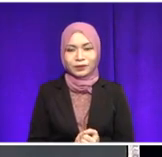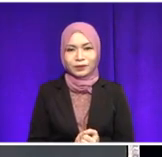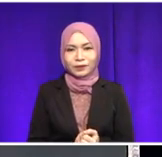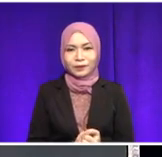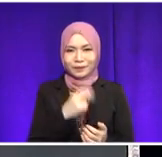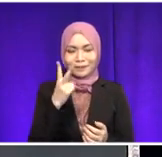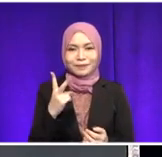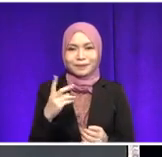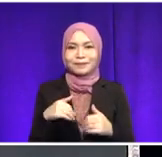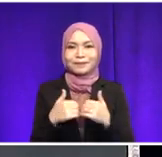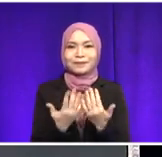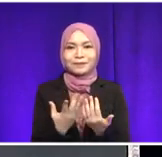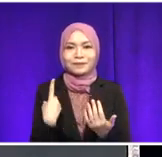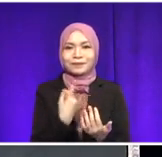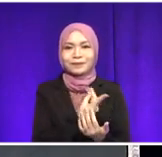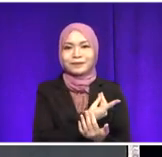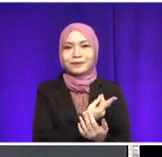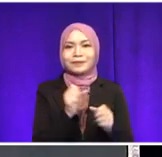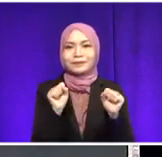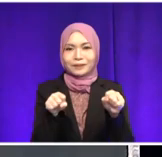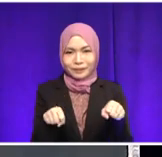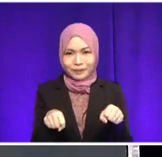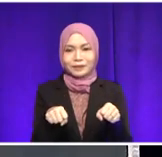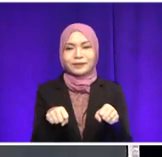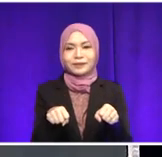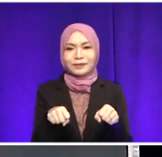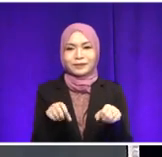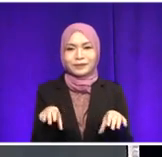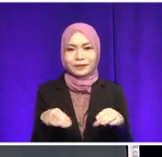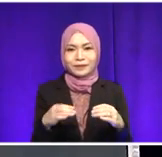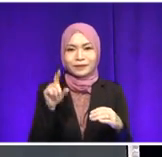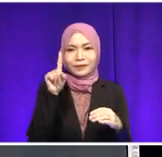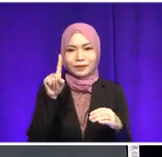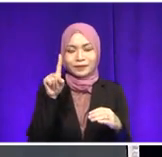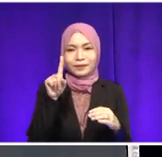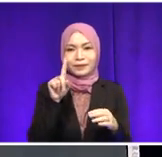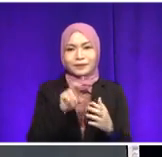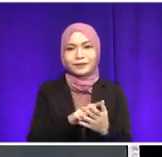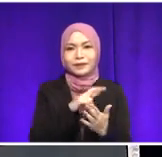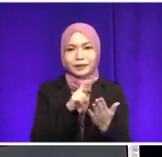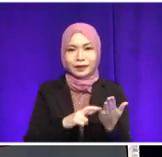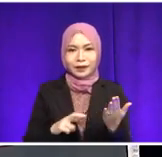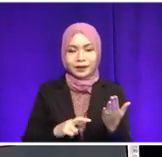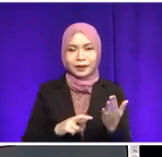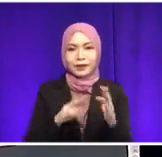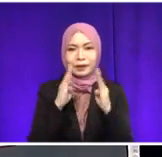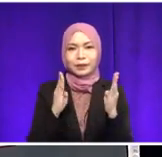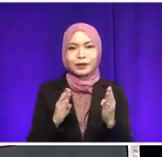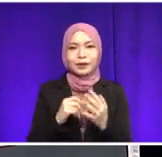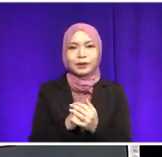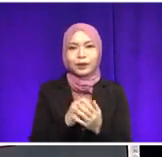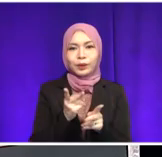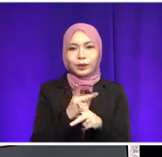menghasilkan satu Surya ke bentuk produk perlu adanya perbincangan Oke perlu adanya perbincangan